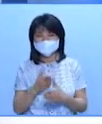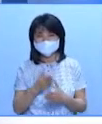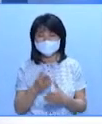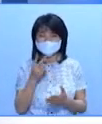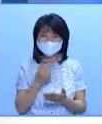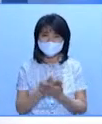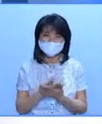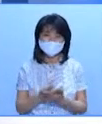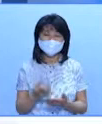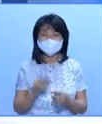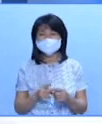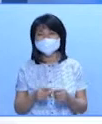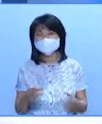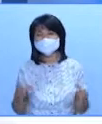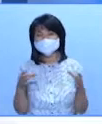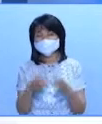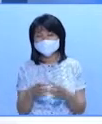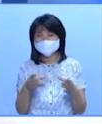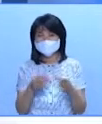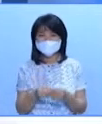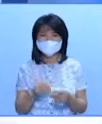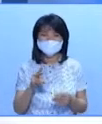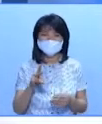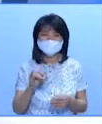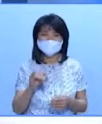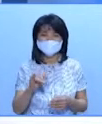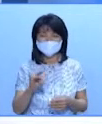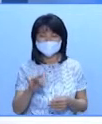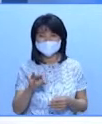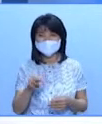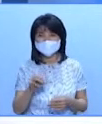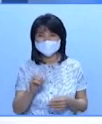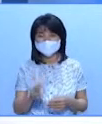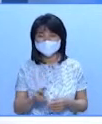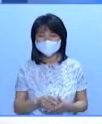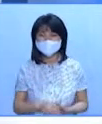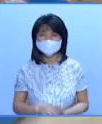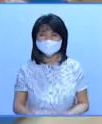бірлесіп қаладаға 50-ден аса көмекке мұқтаж отбасыларды азық-түлікпен қамтамасыз етті.